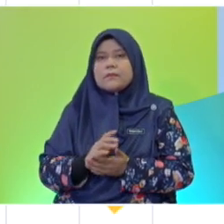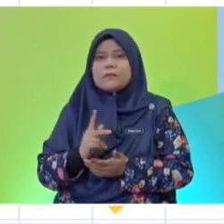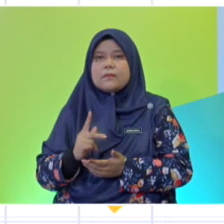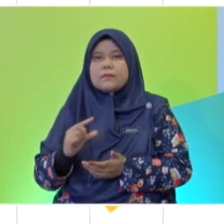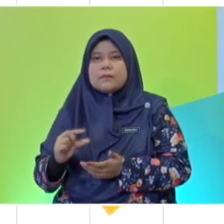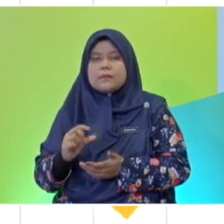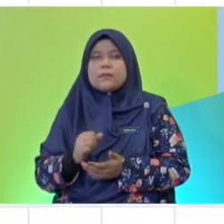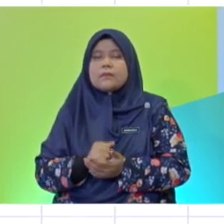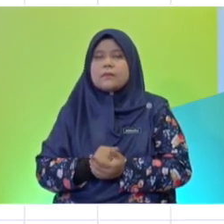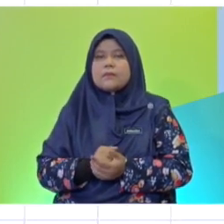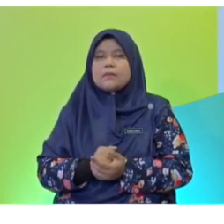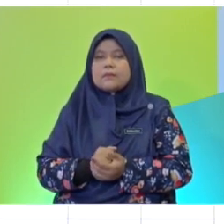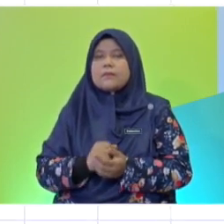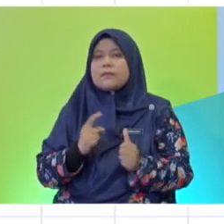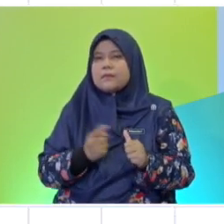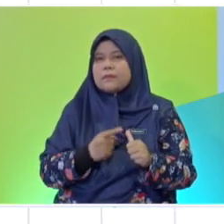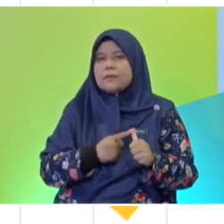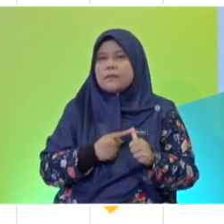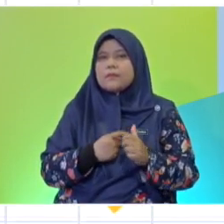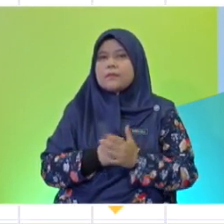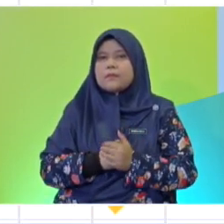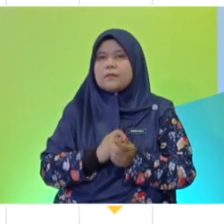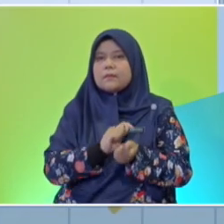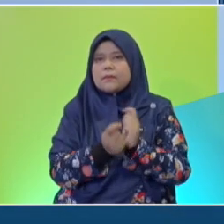ya betul jadi yang lengkap pertama